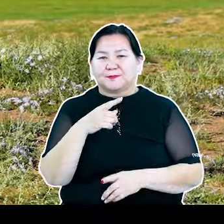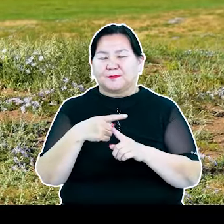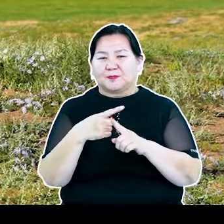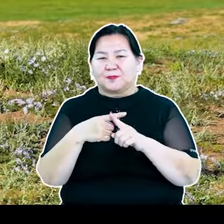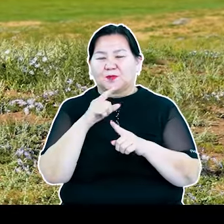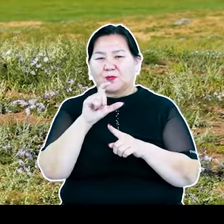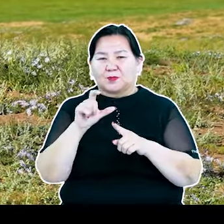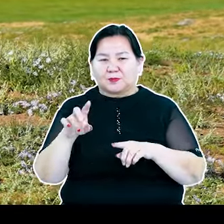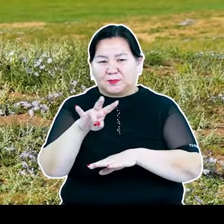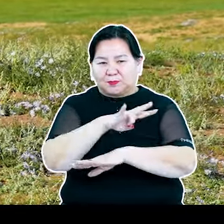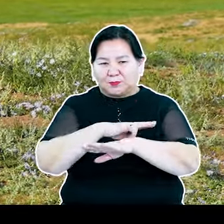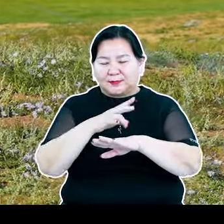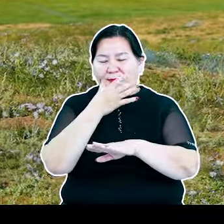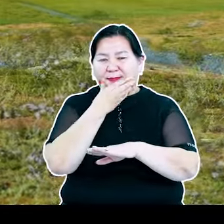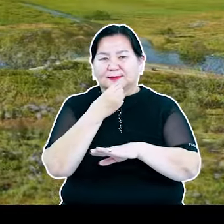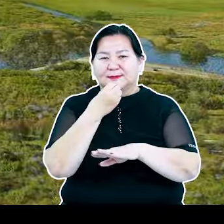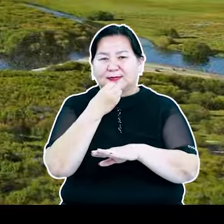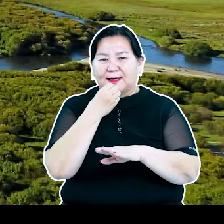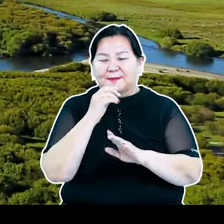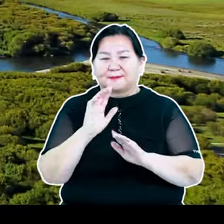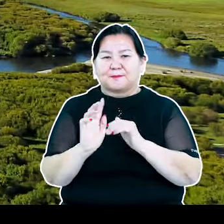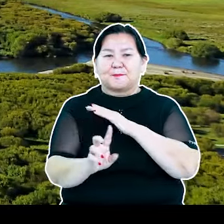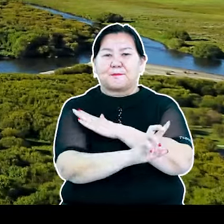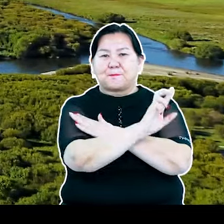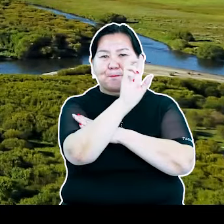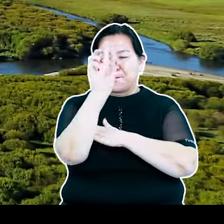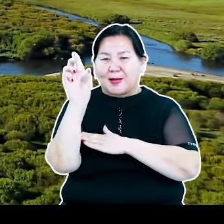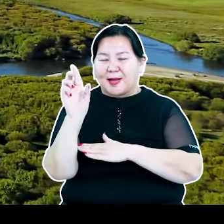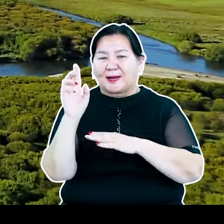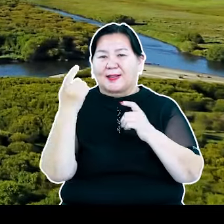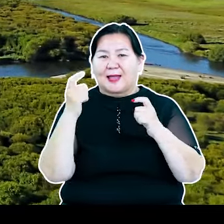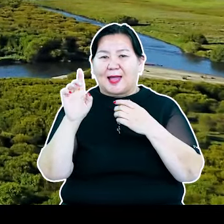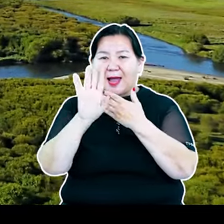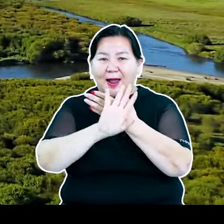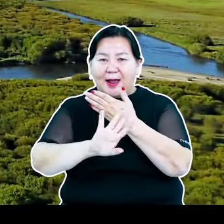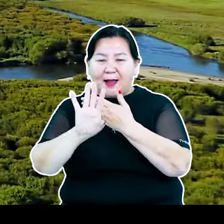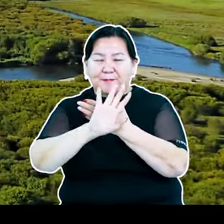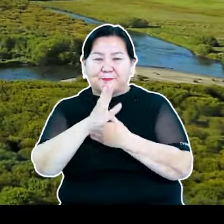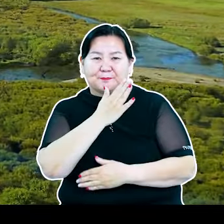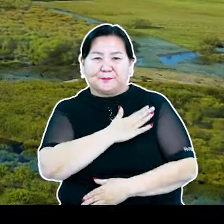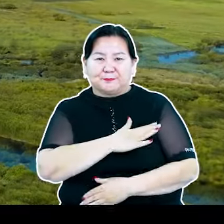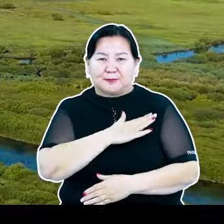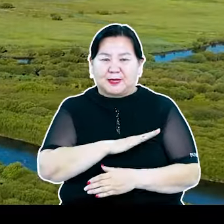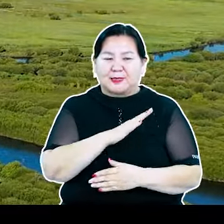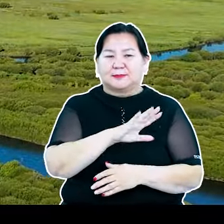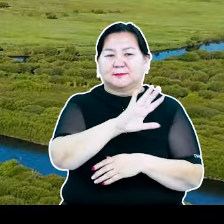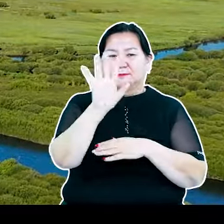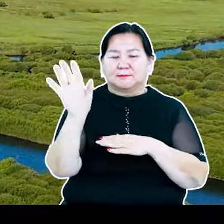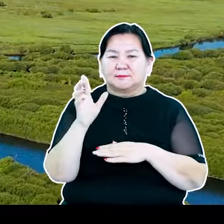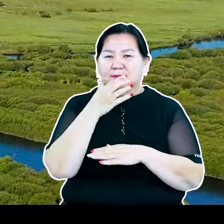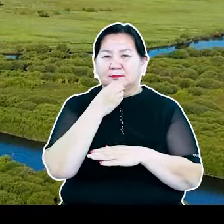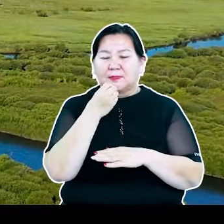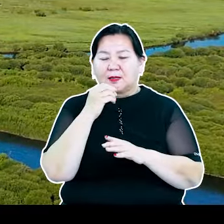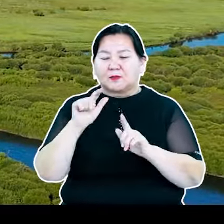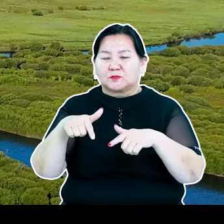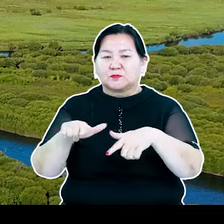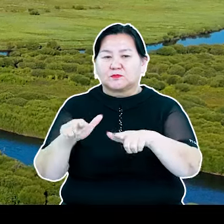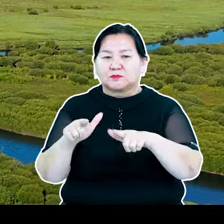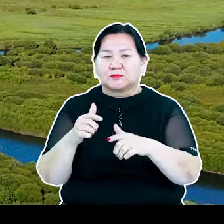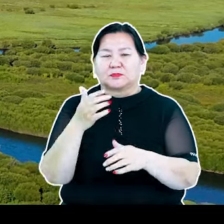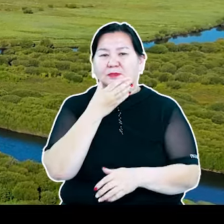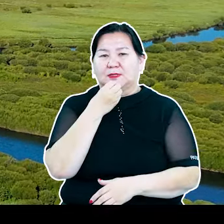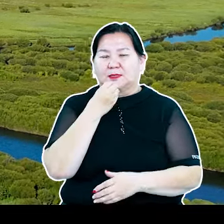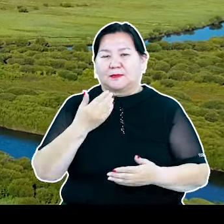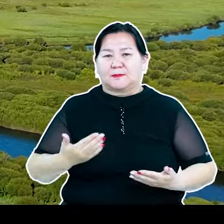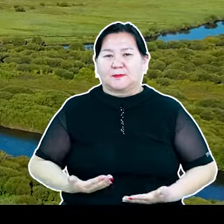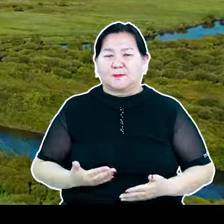Ийхүү тэд амьдарч буй нутаг усаа хүрээлэн буй байгаль орчныг хайрлан хамгаалах хүмүүжил төлөвшөл үсэл